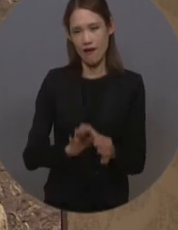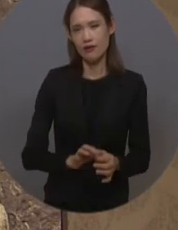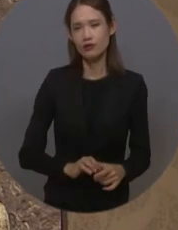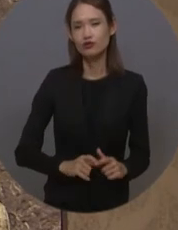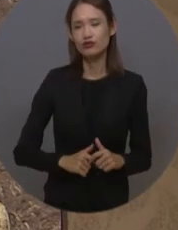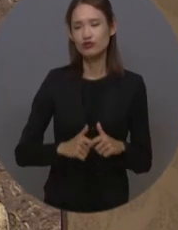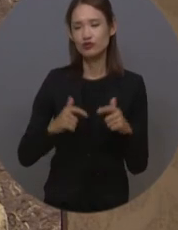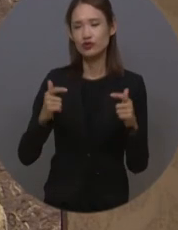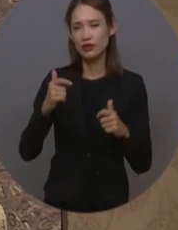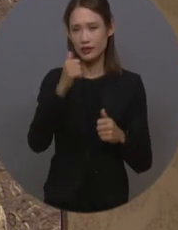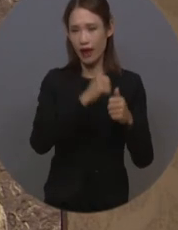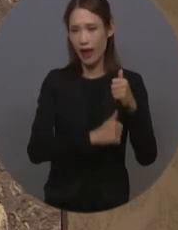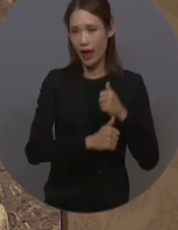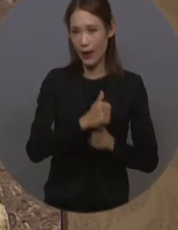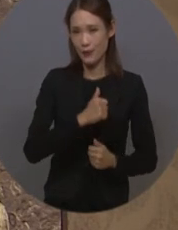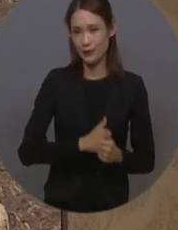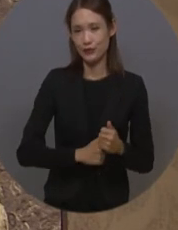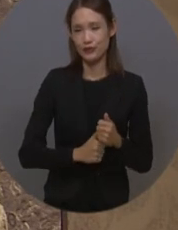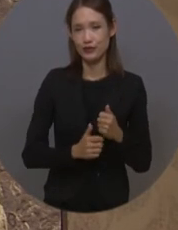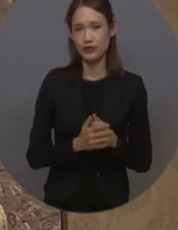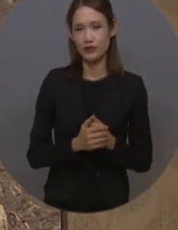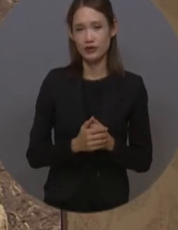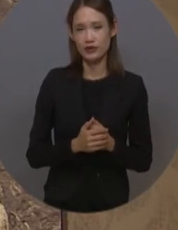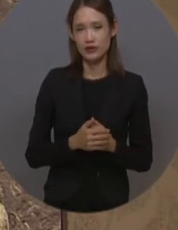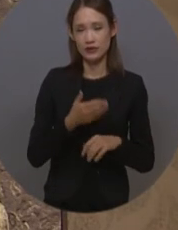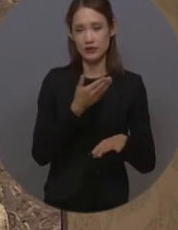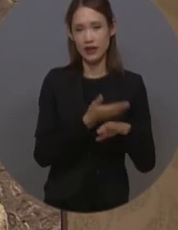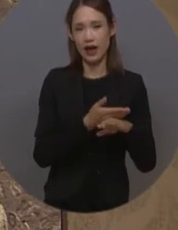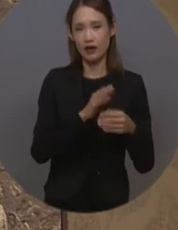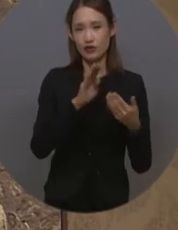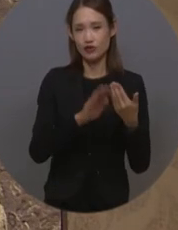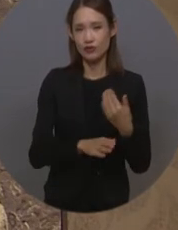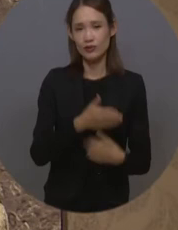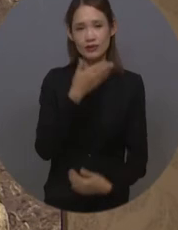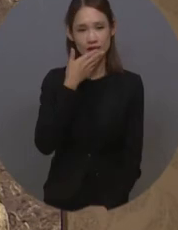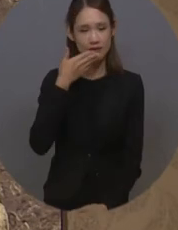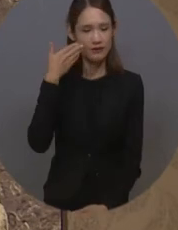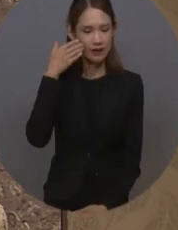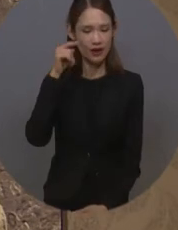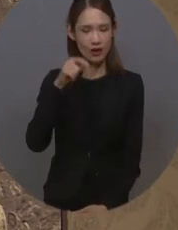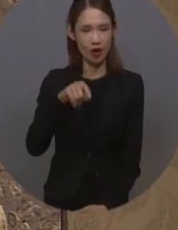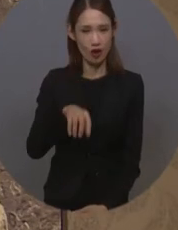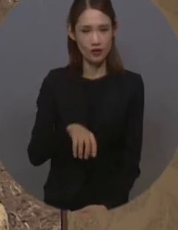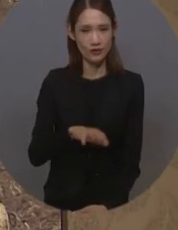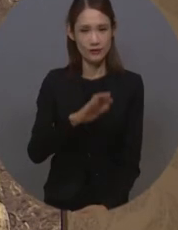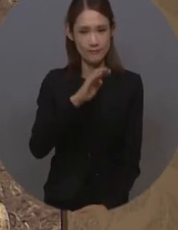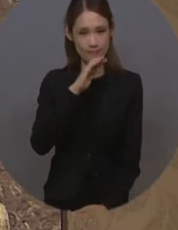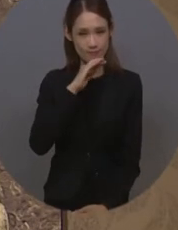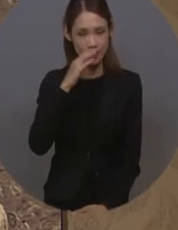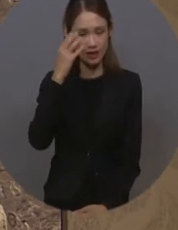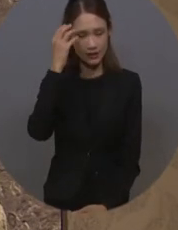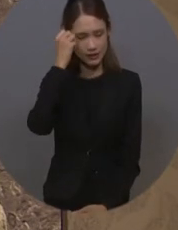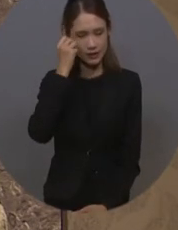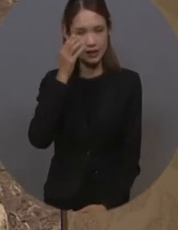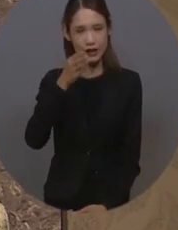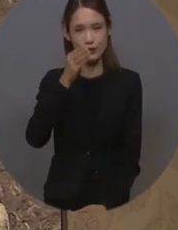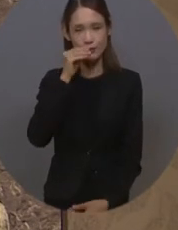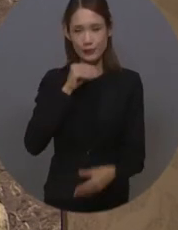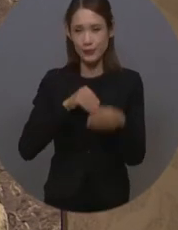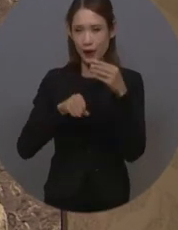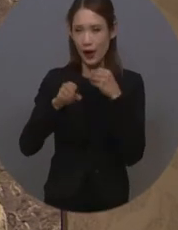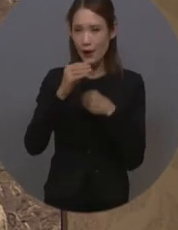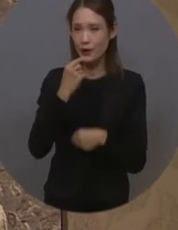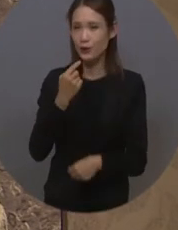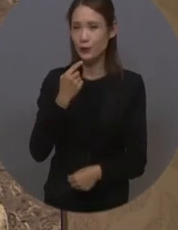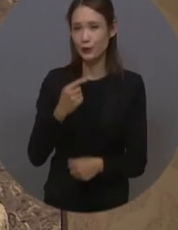가서 대물림해서 다른 후배 청각장애인들 또 여기서 기량을 익히고 신발을 또